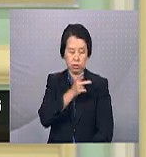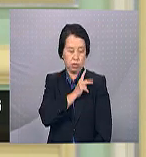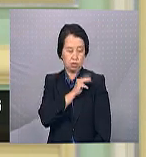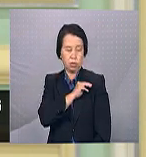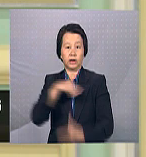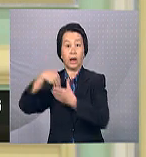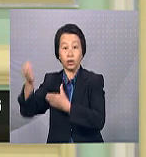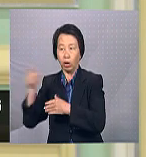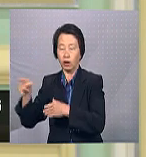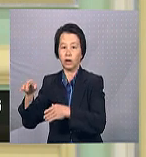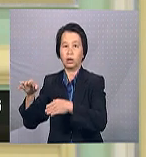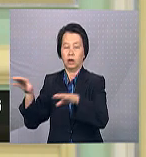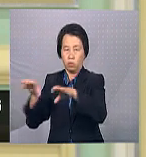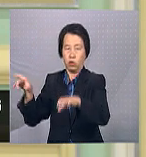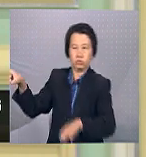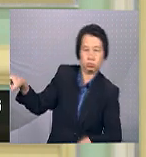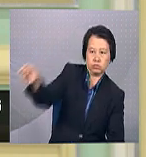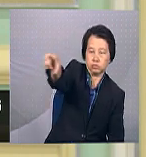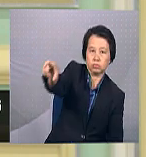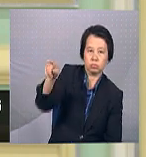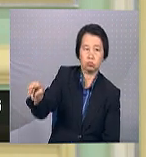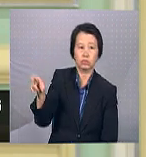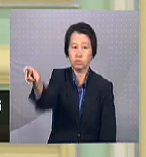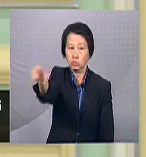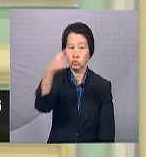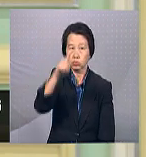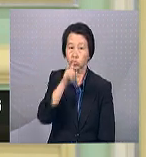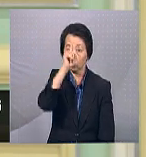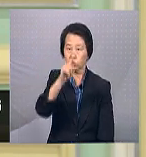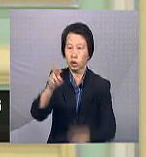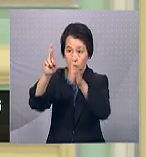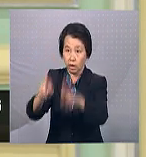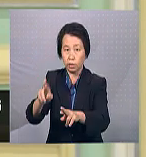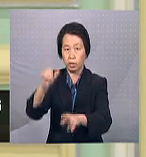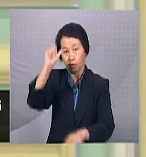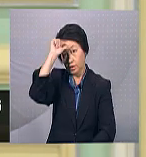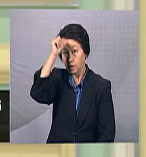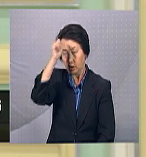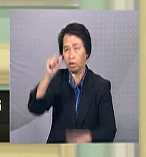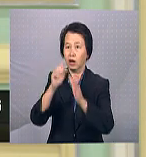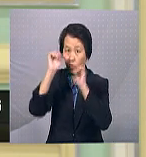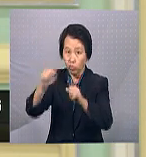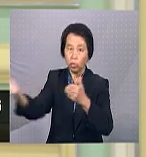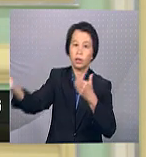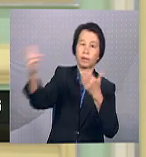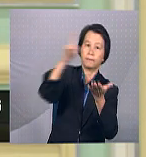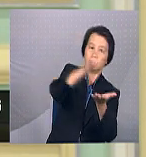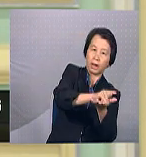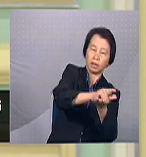sedang mengambil tindakan untuk memastikan rakyat kita dapat yang di India dapat kembali ke negara kita.